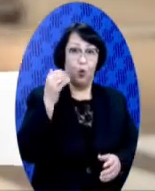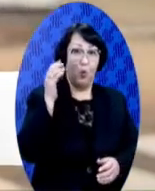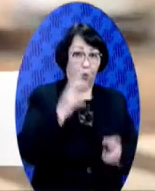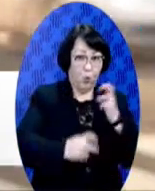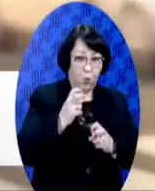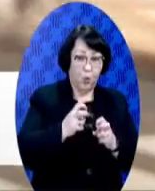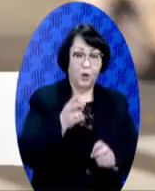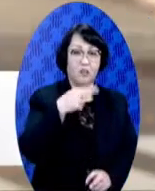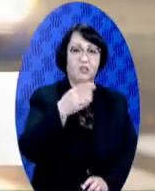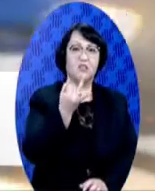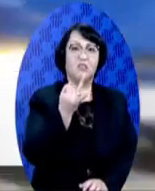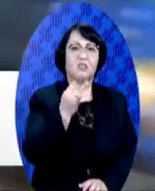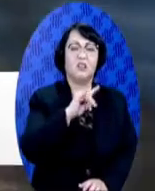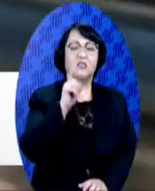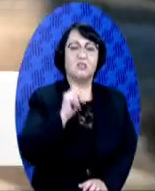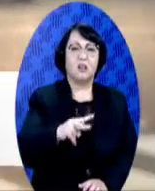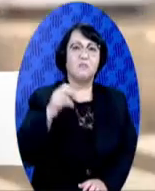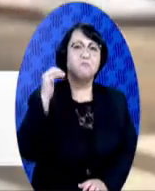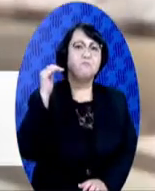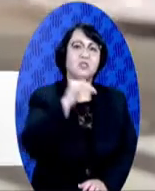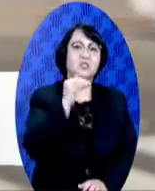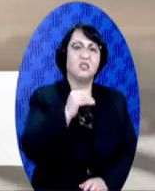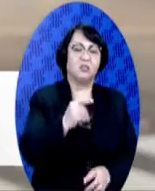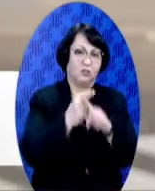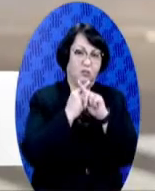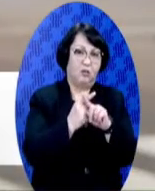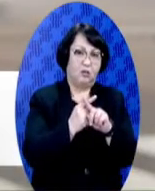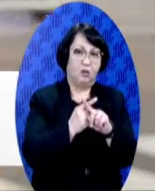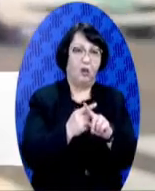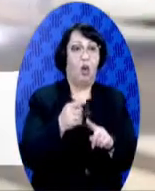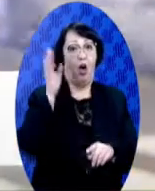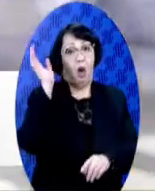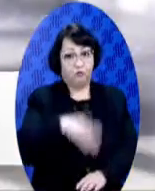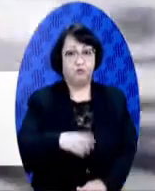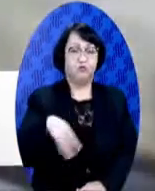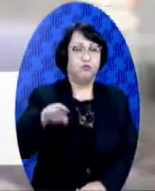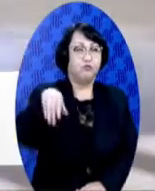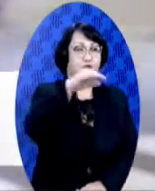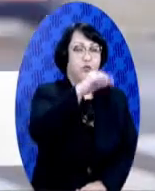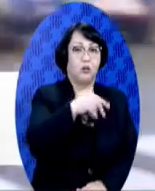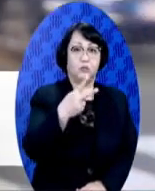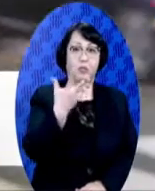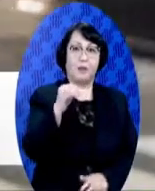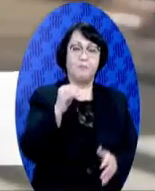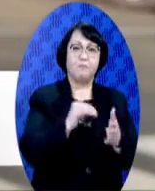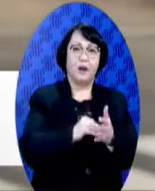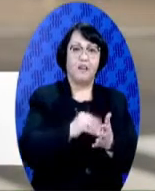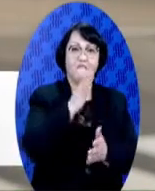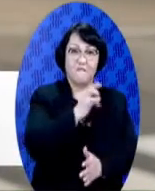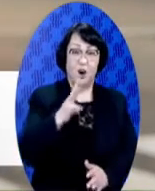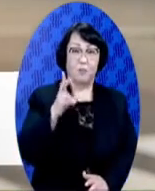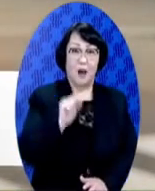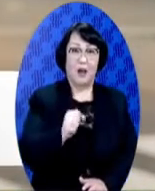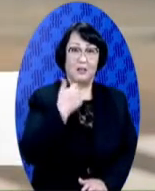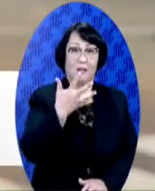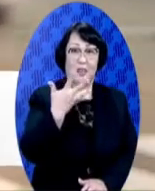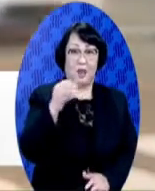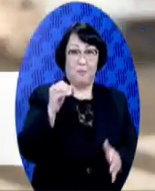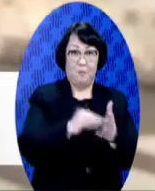байгаа юм. За хэрвээ хоригсон замуудад уг машинууд хөдөлгөөнд оролцсон тохиолдолд 250 мянган вон буюу 550 мянган